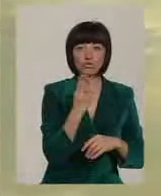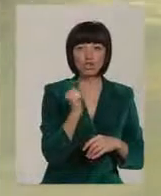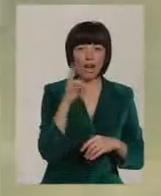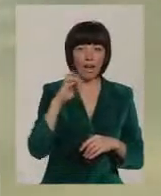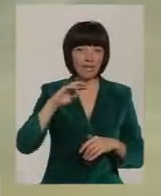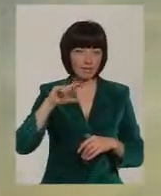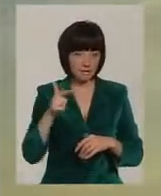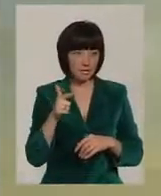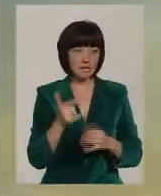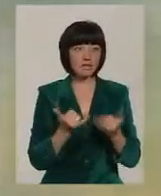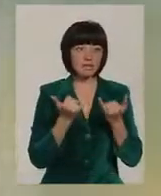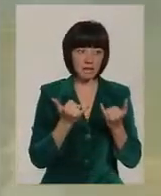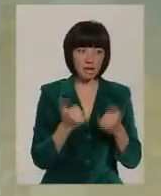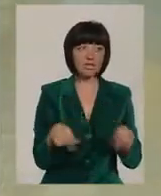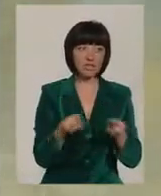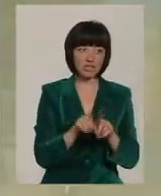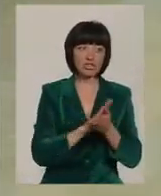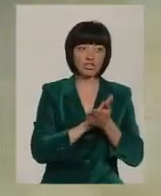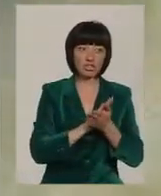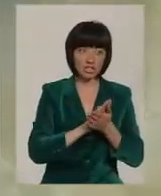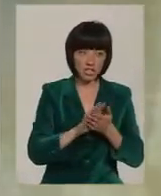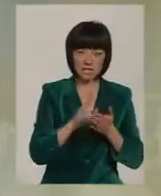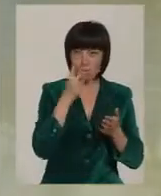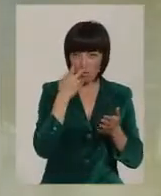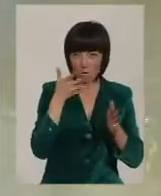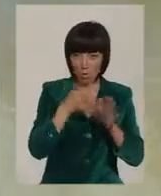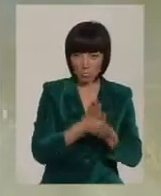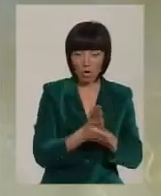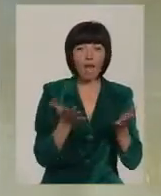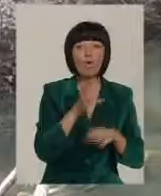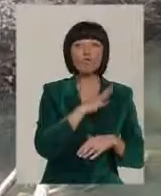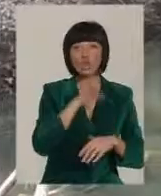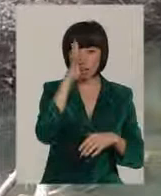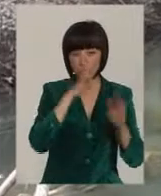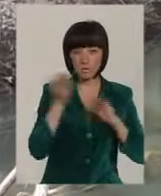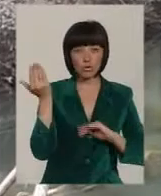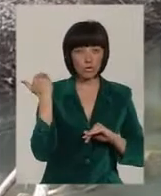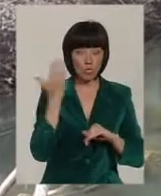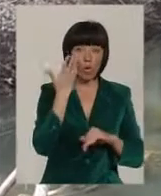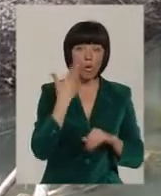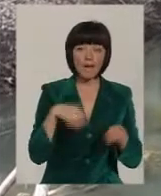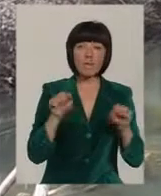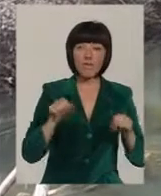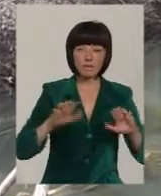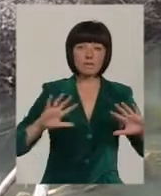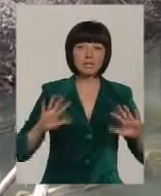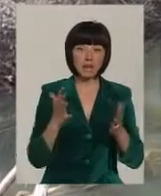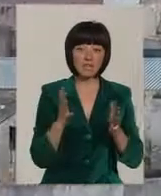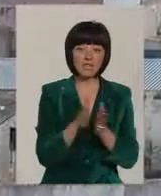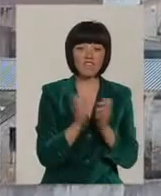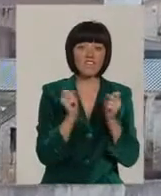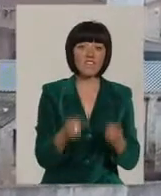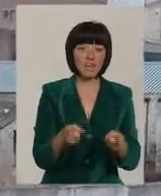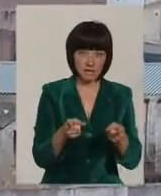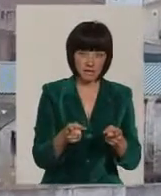за Наркевичами зараз теж чиста і прозора. Якою вона була 4 місяці тому, коли, ймовірно, і стався викид